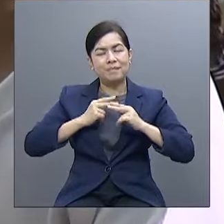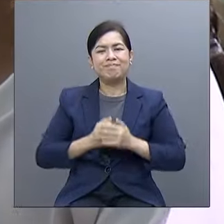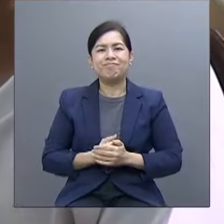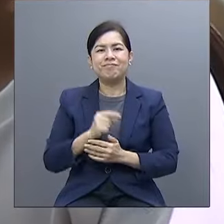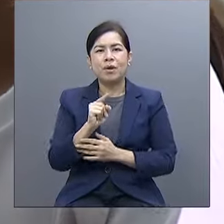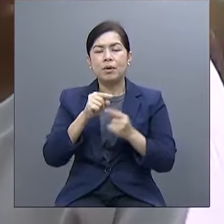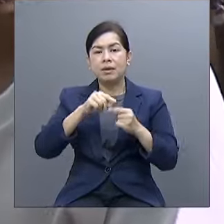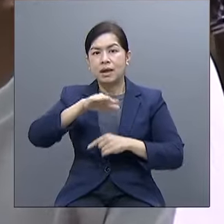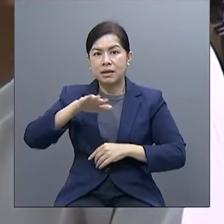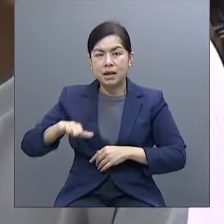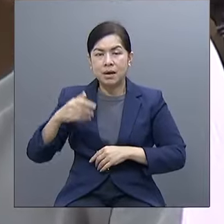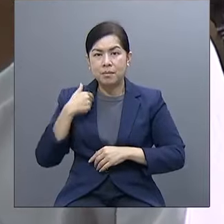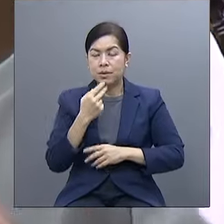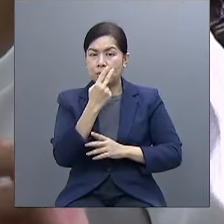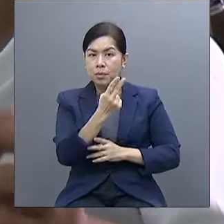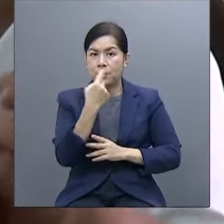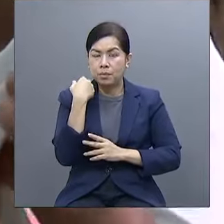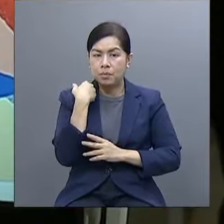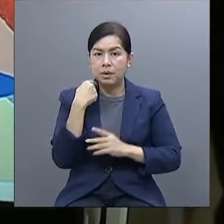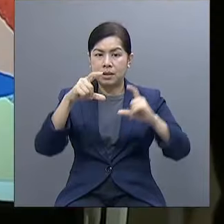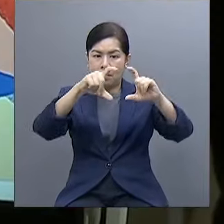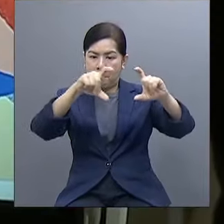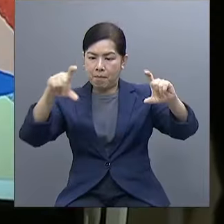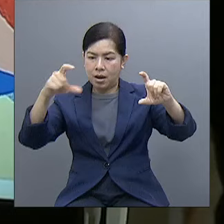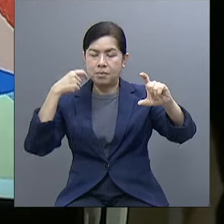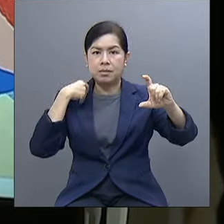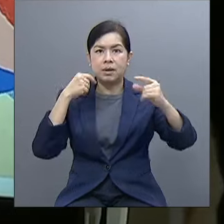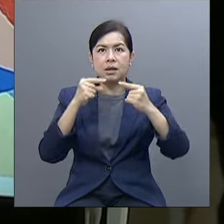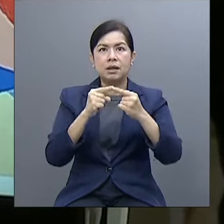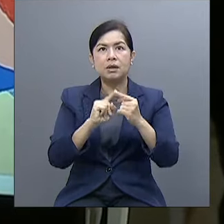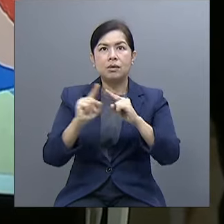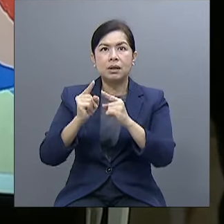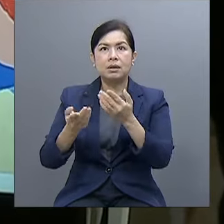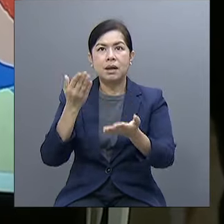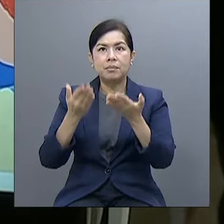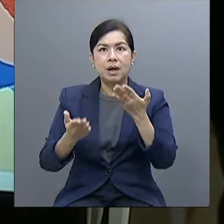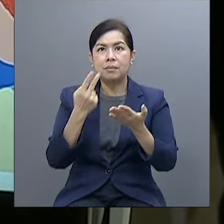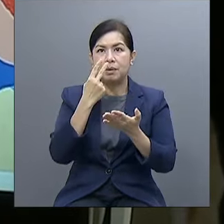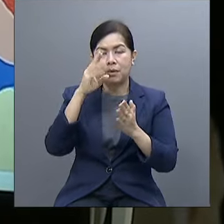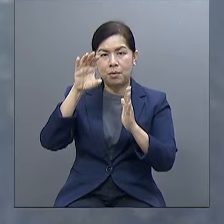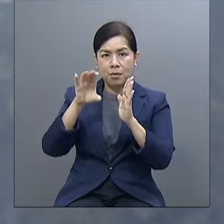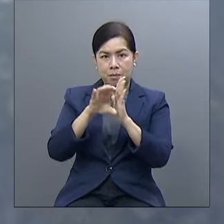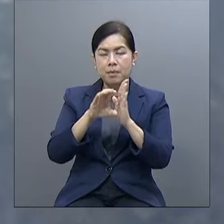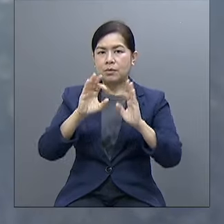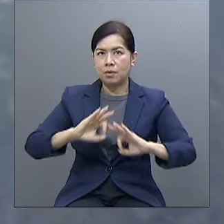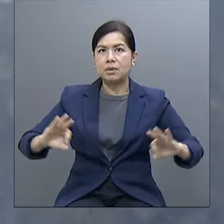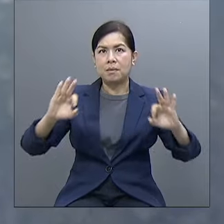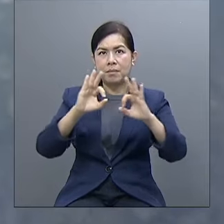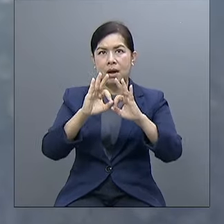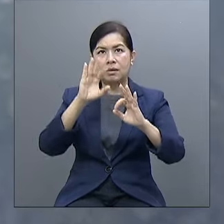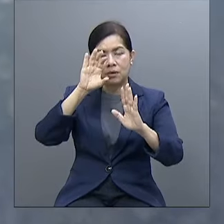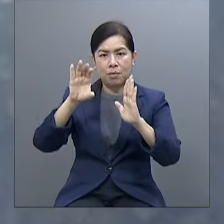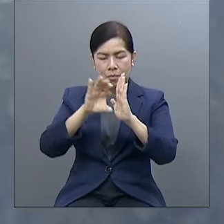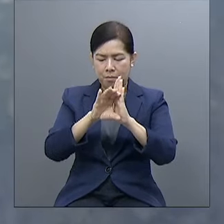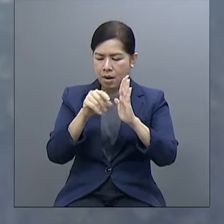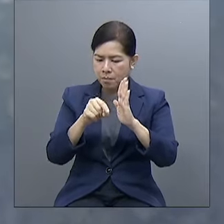ได้เห็นป้ายสัญญาณจราจรเห็นรูปเนี่ยเป็นเรื่องสำคัญสำหรับหนังสือภาพสำหรับเด็กนะครับเพราะรูปก็จะเล่าเรื่องด้วยภ